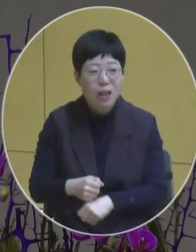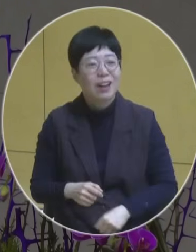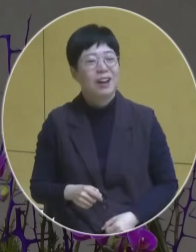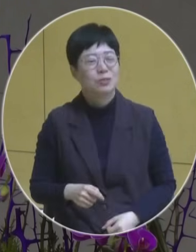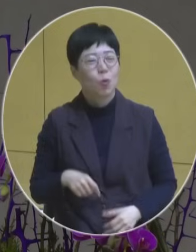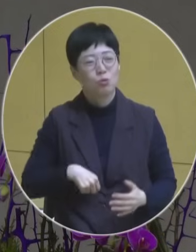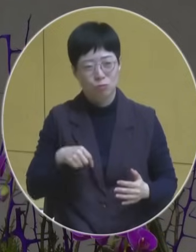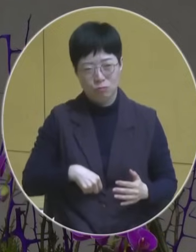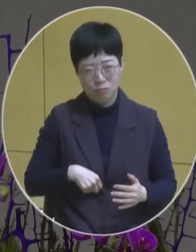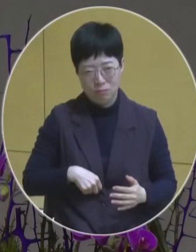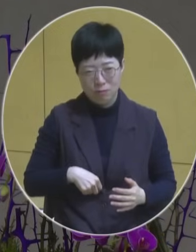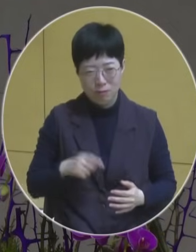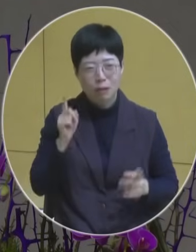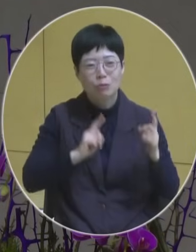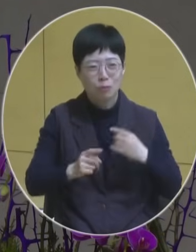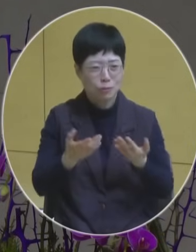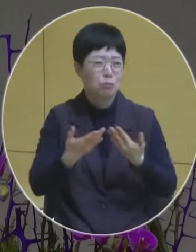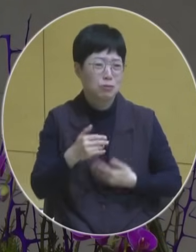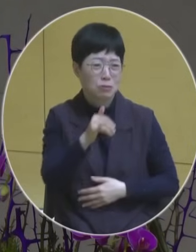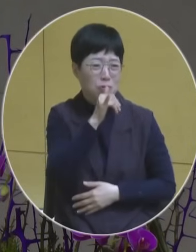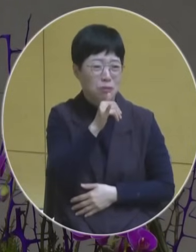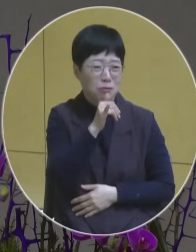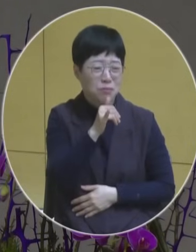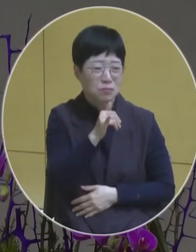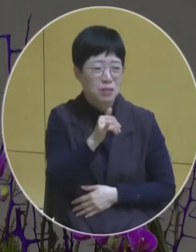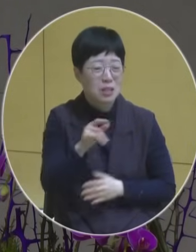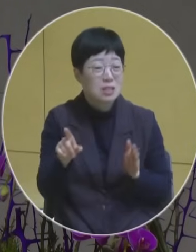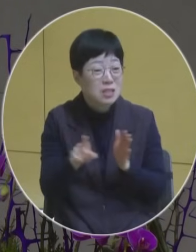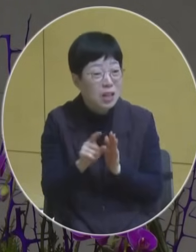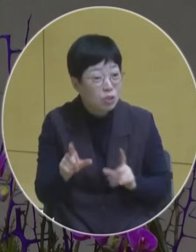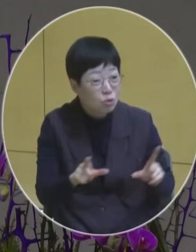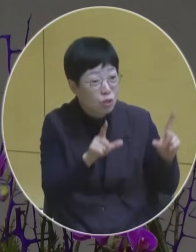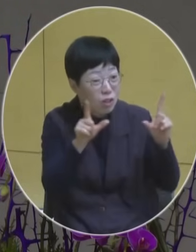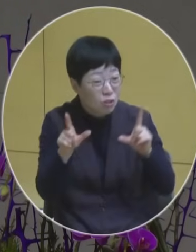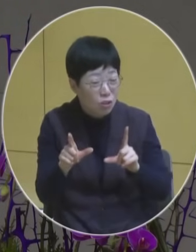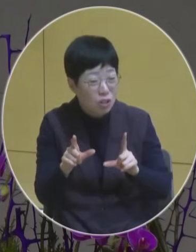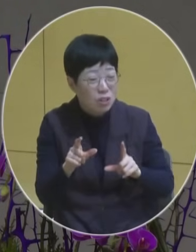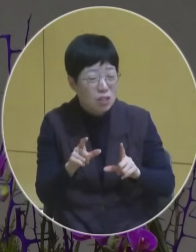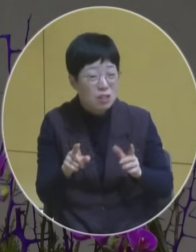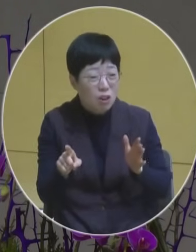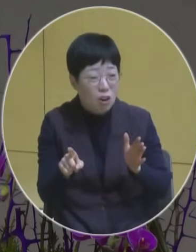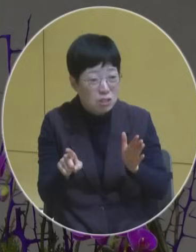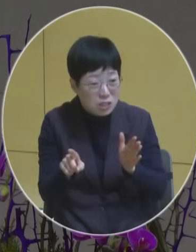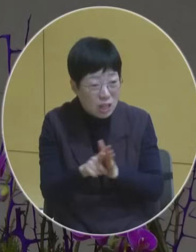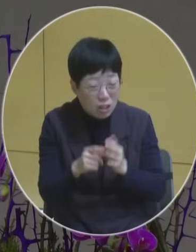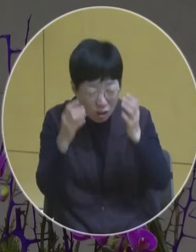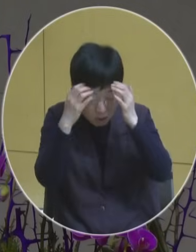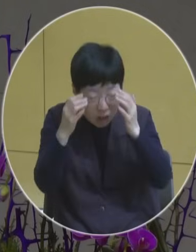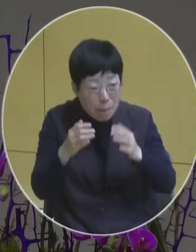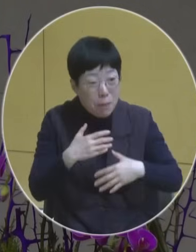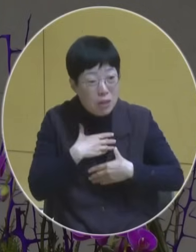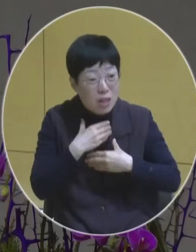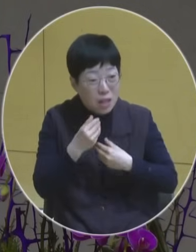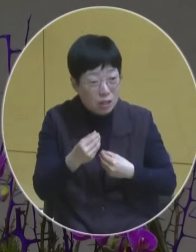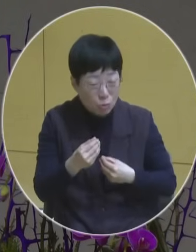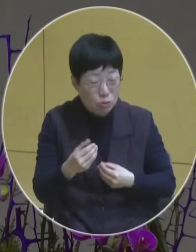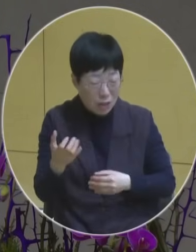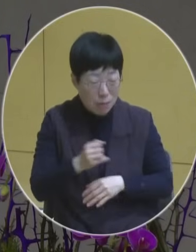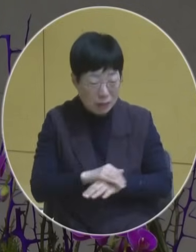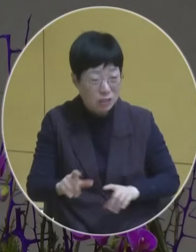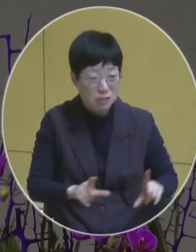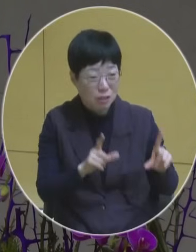있어요. 그러면서 시험에 들 수가 있어요. 근데 우리가 신앙이 성장하면 잘 지나갈 수 있어요. 편안하게 받아들이는 삶이 되는